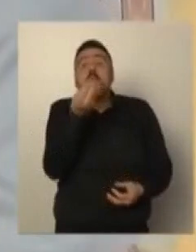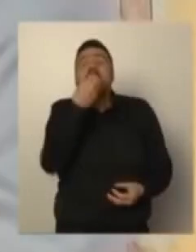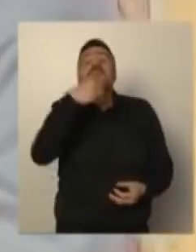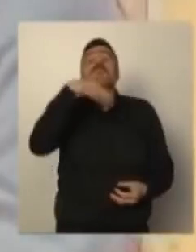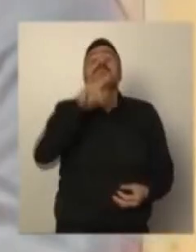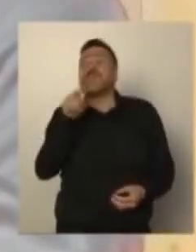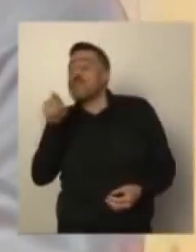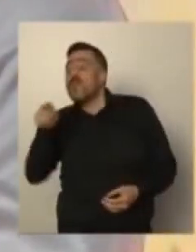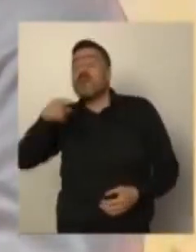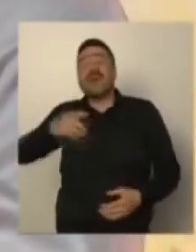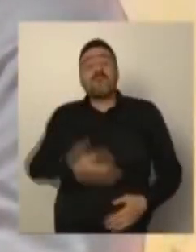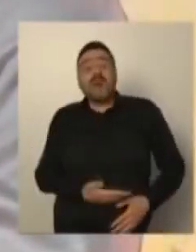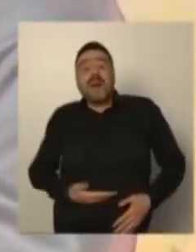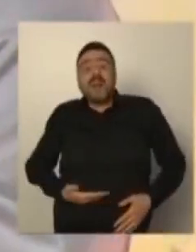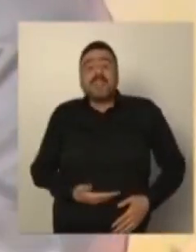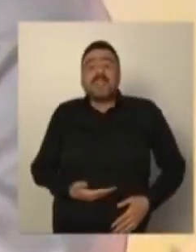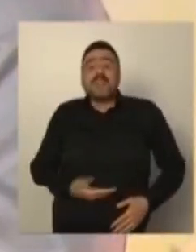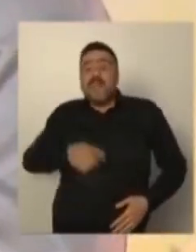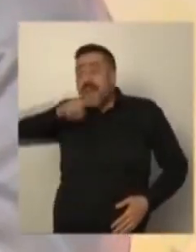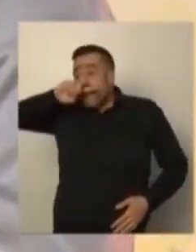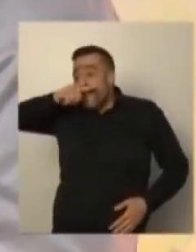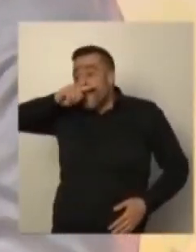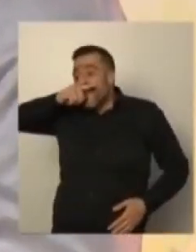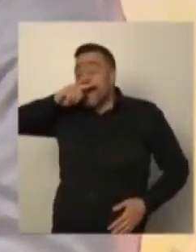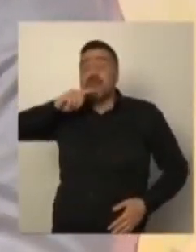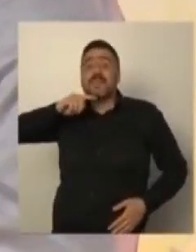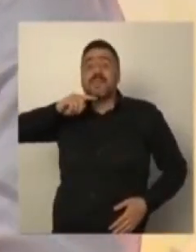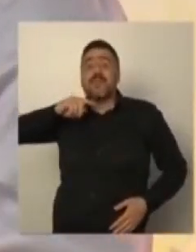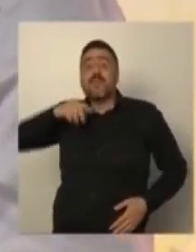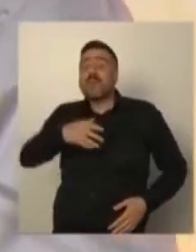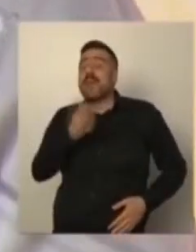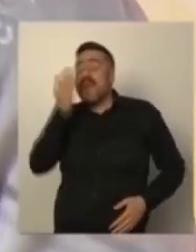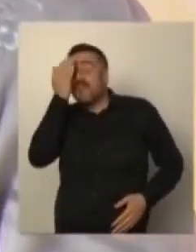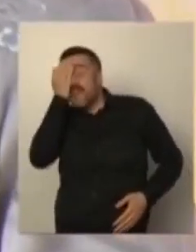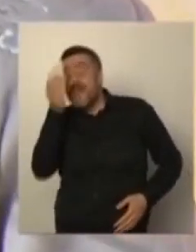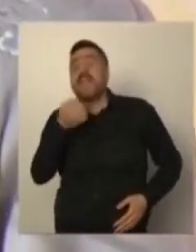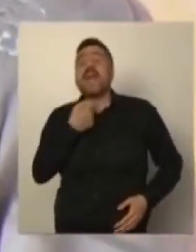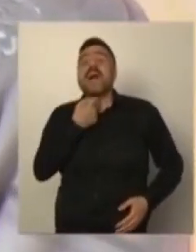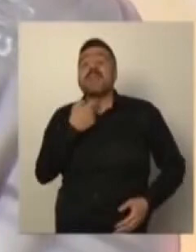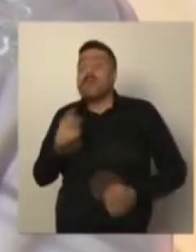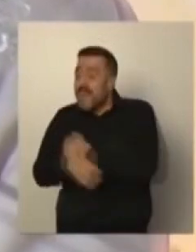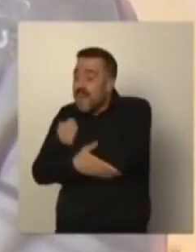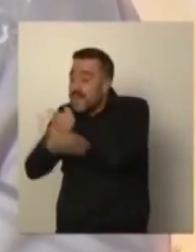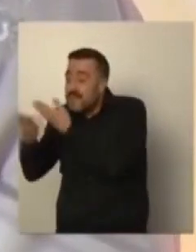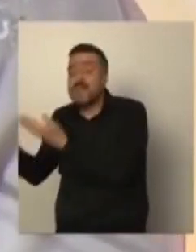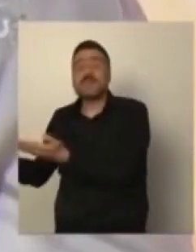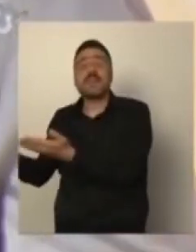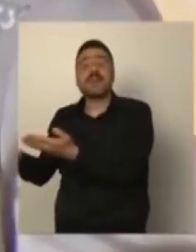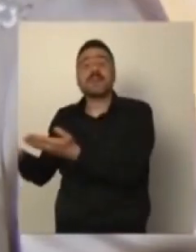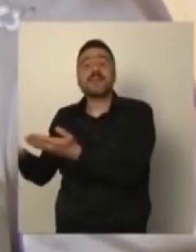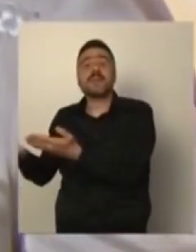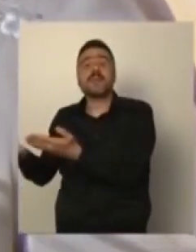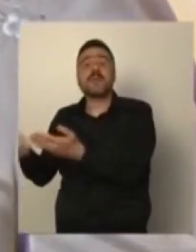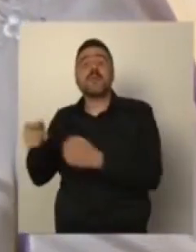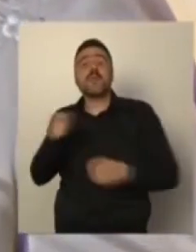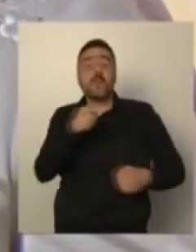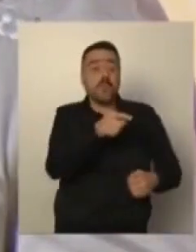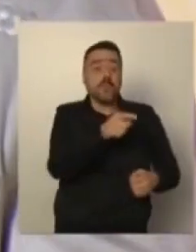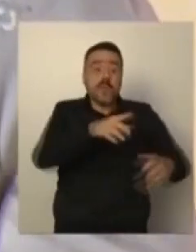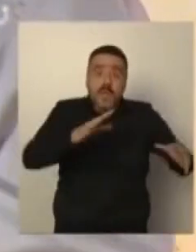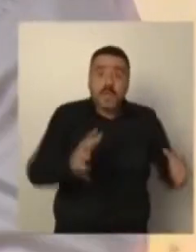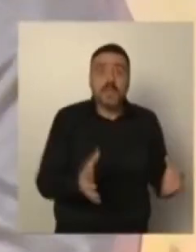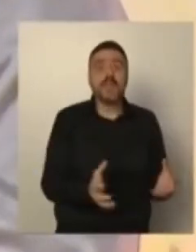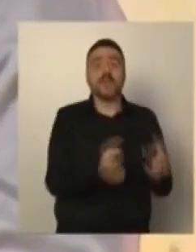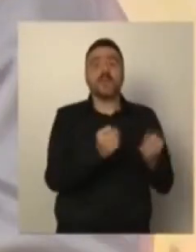insanlara yardım etseler, fakir fukaraya, garip kuraba insanlara yardım etseler, kendileri de